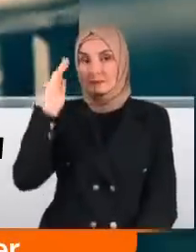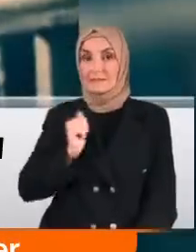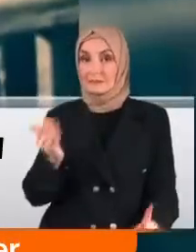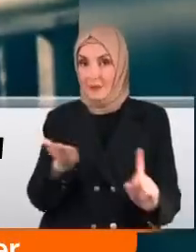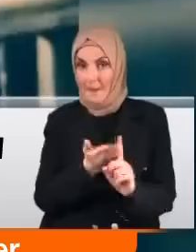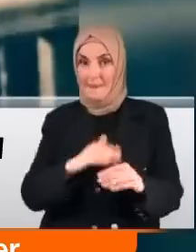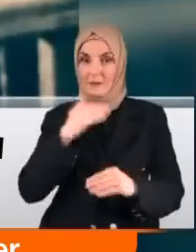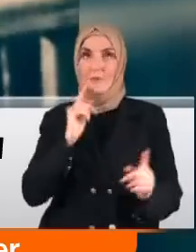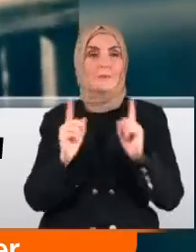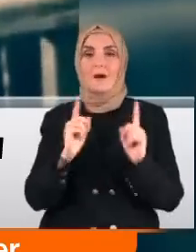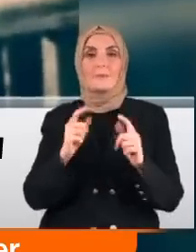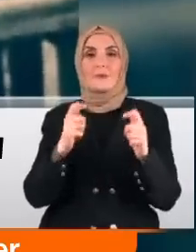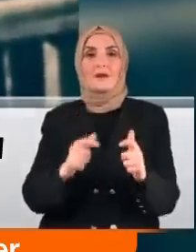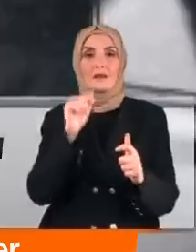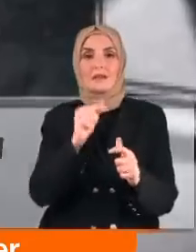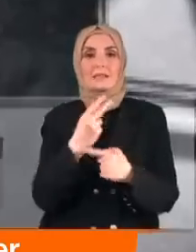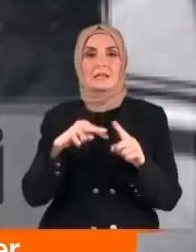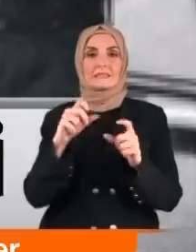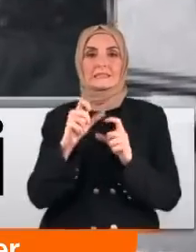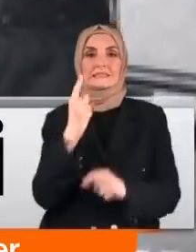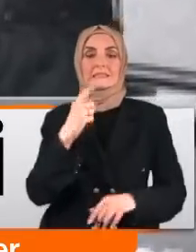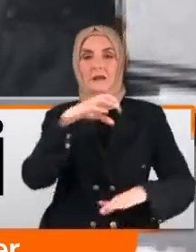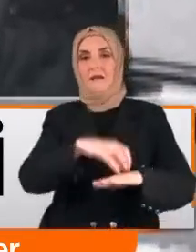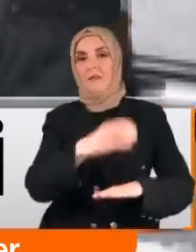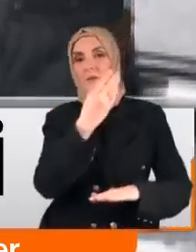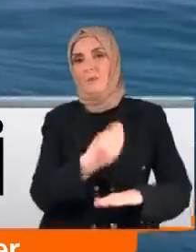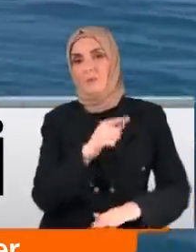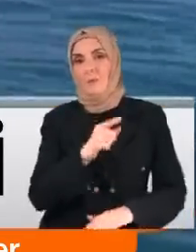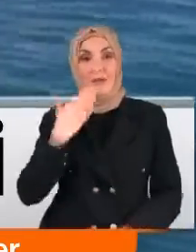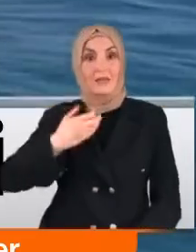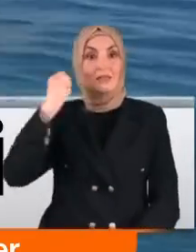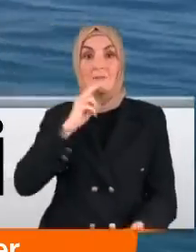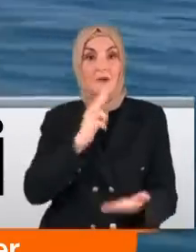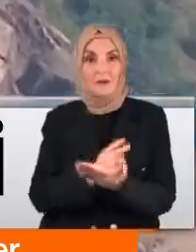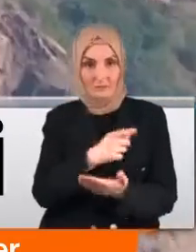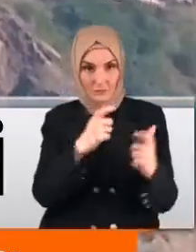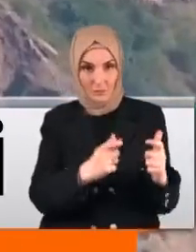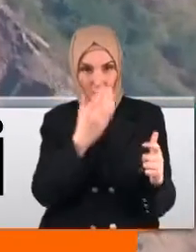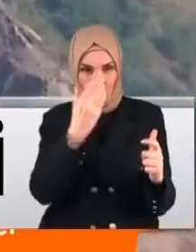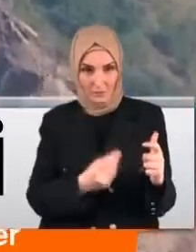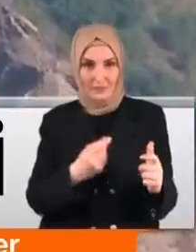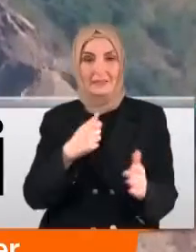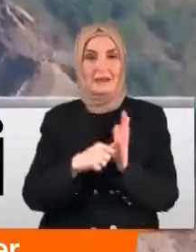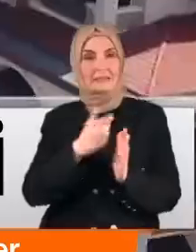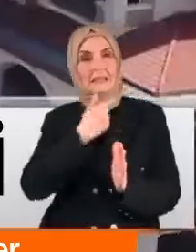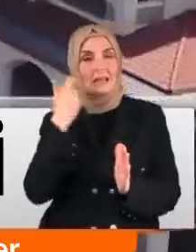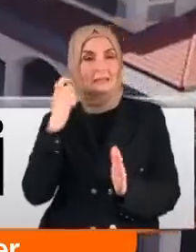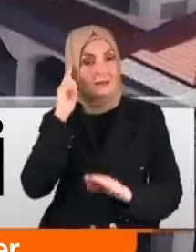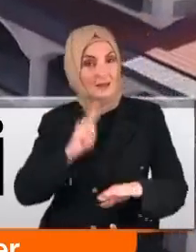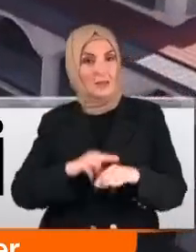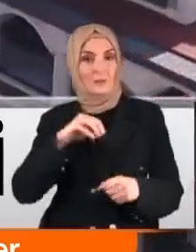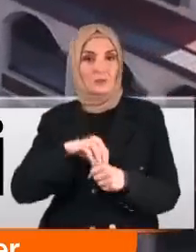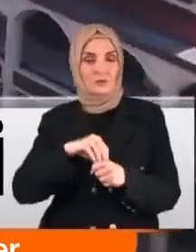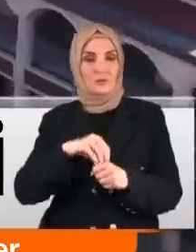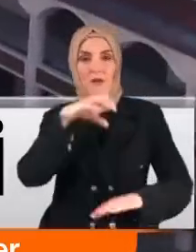İdam kararları da yine o adada alındı. Tarihi sürece ışık tutması için ada yeniden düzenlendi. Demokrasi ve Özgürlükler Adası olarak